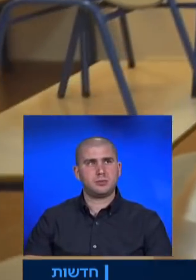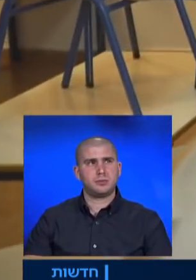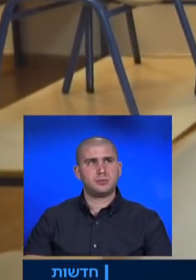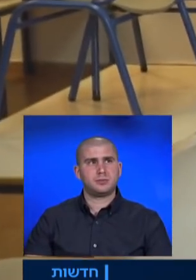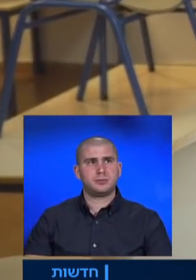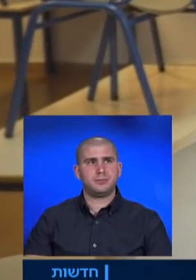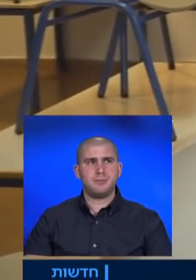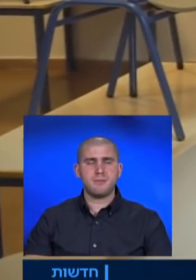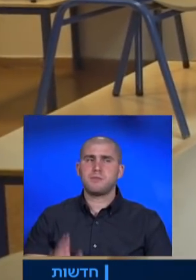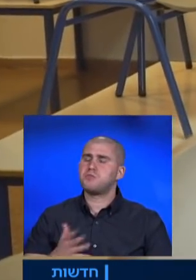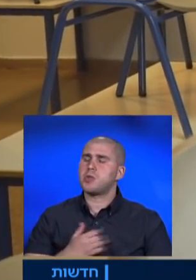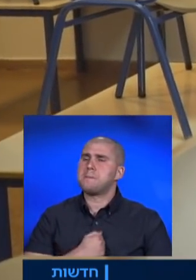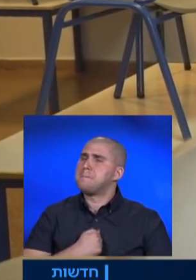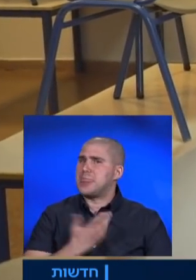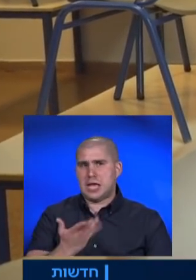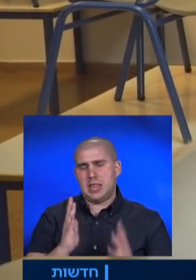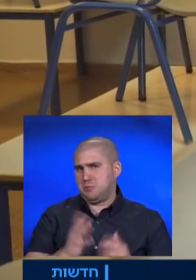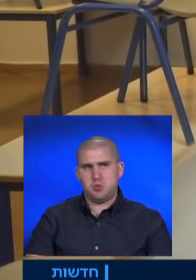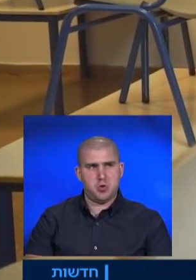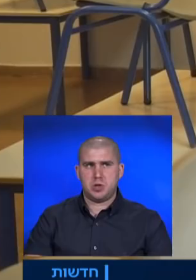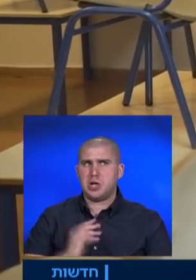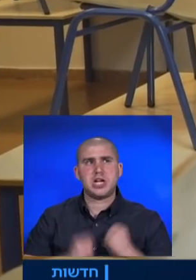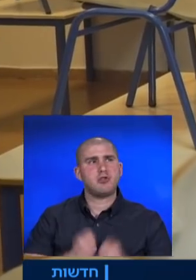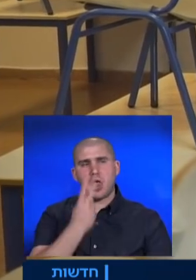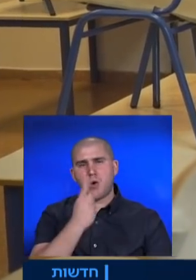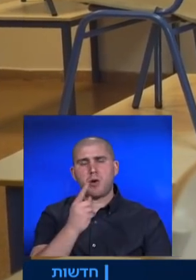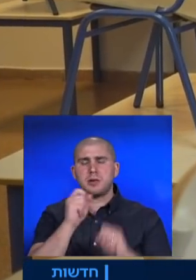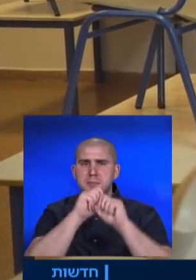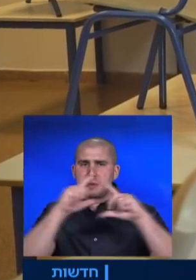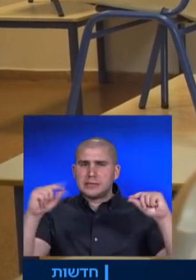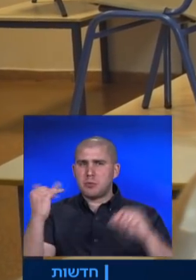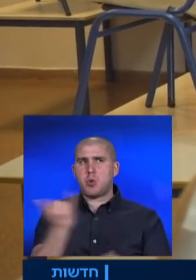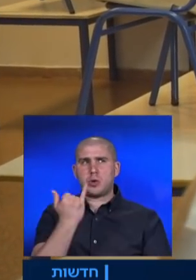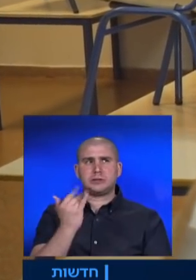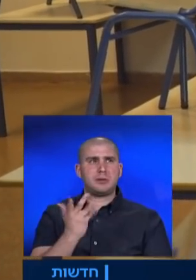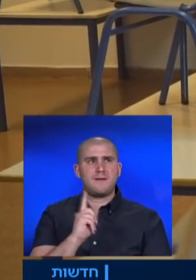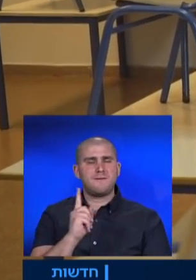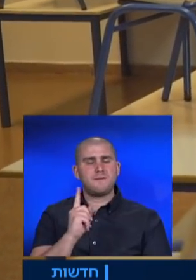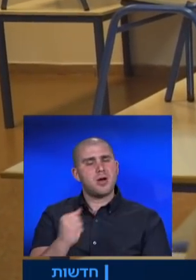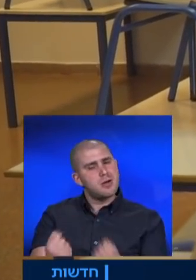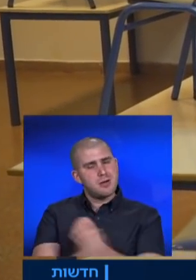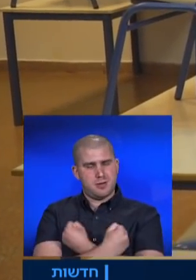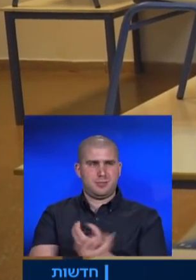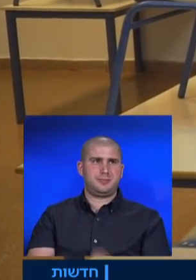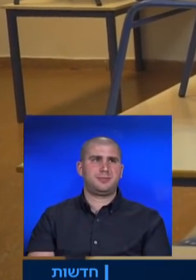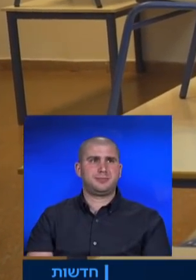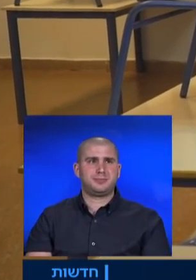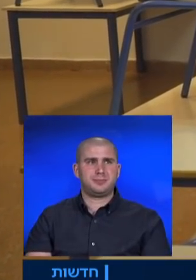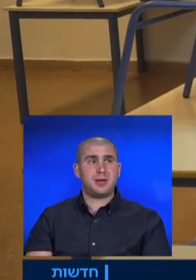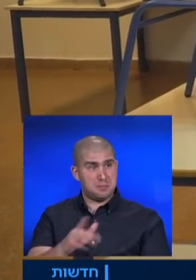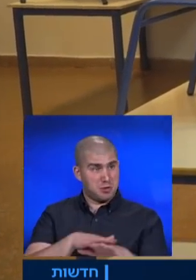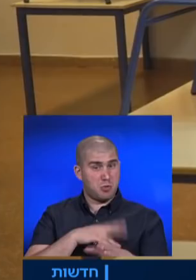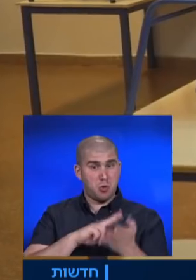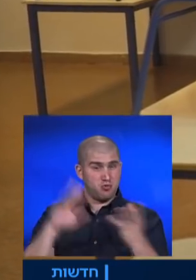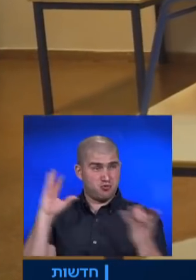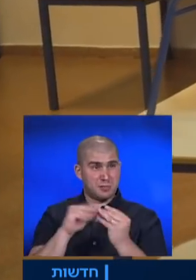מאוד מתגעגעת אליהם. נורא קשה לראות אותם דרך המסכים ולא לתפוס אותם. את מרגישה שבחודשיים האלה גם פגעו